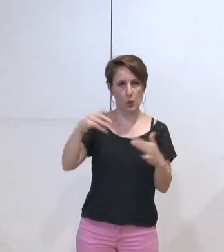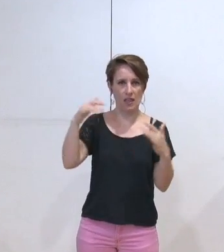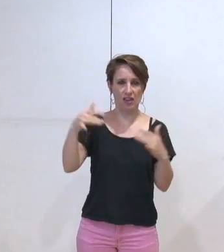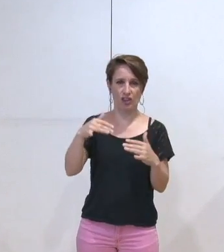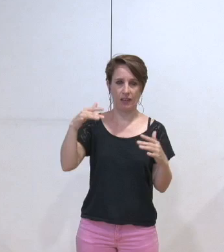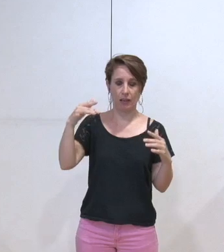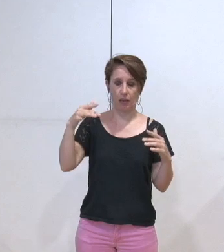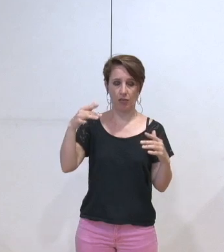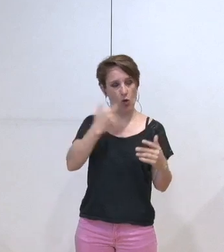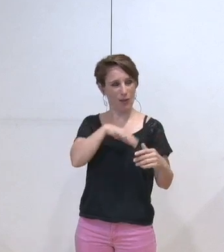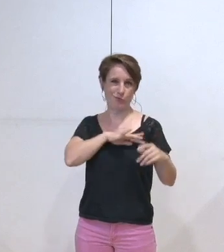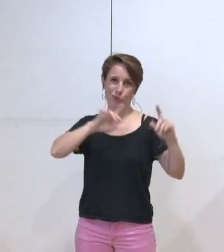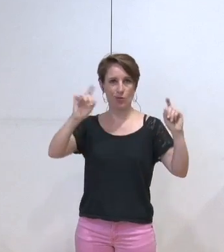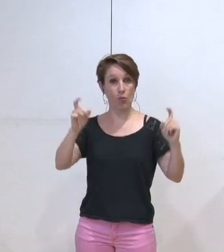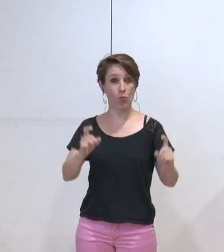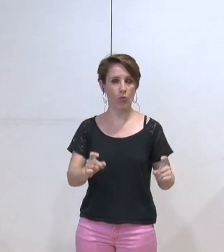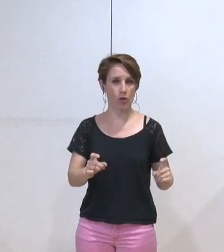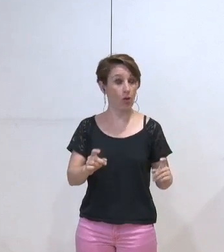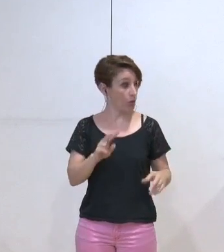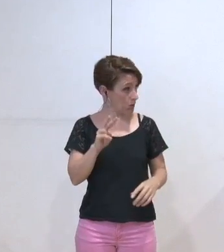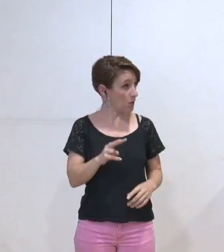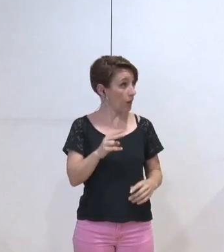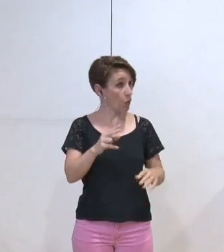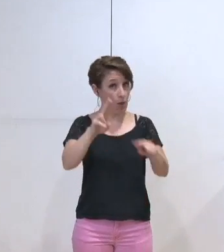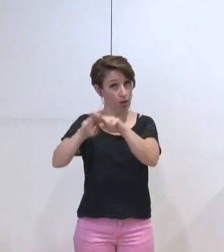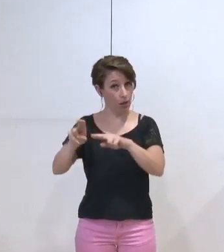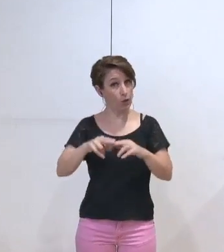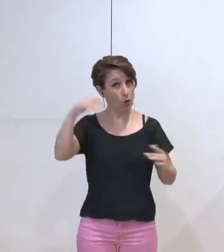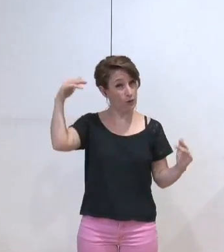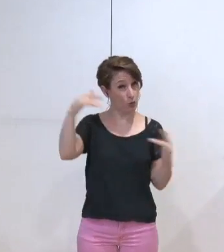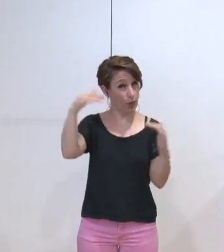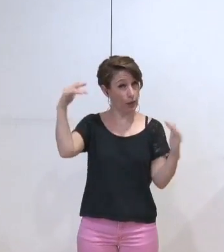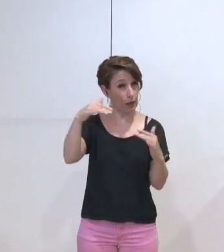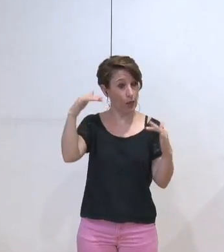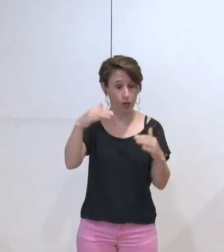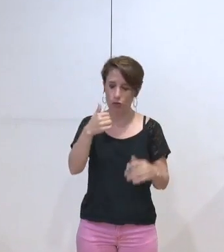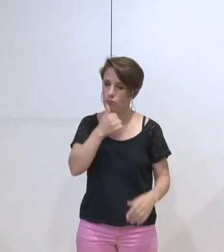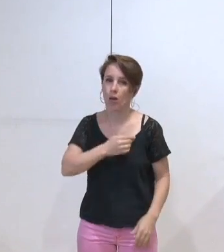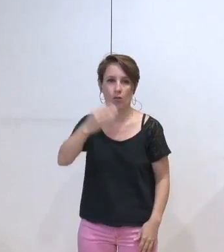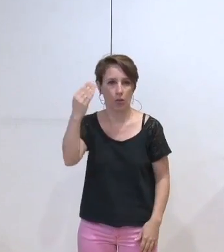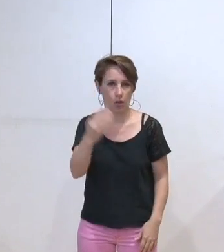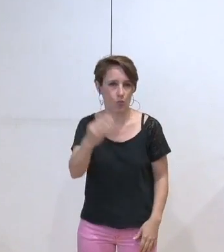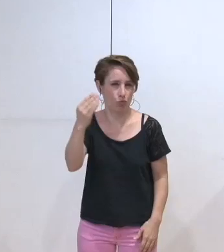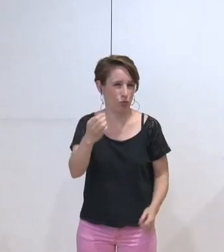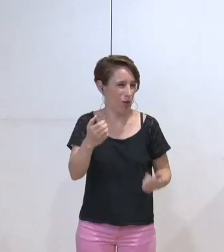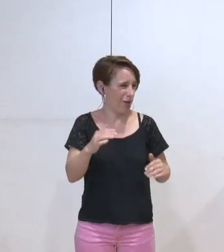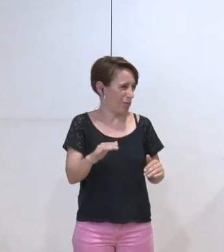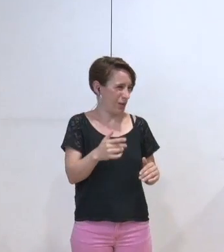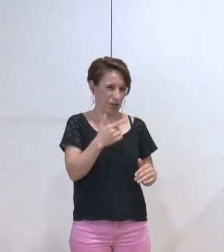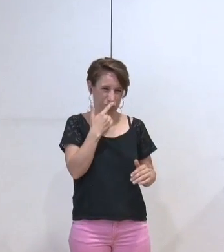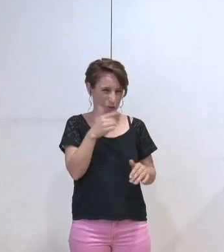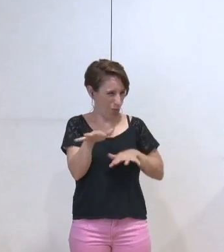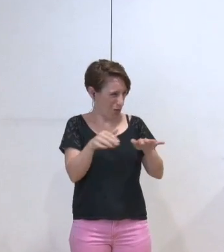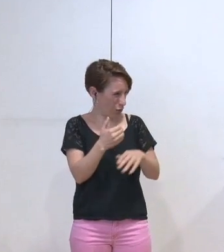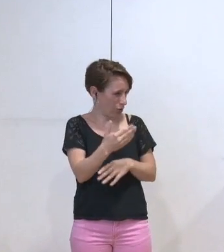très important et parce que nous pensons que on va on alourdit le processus qu'au bout du compte on va